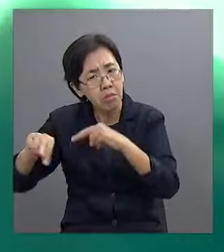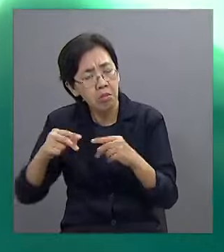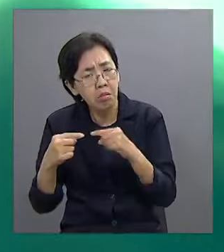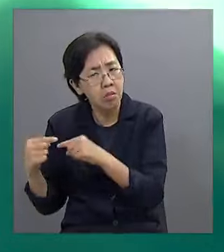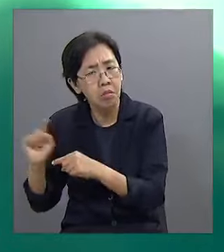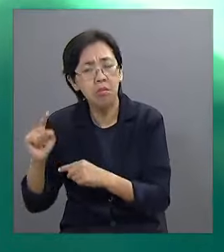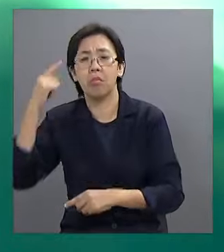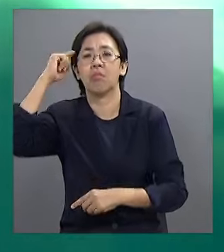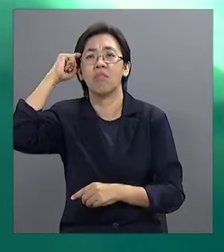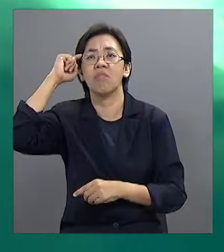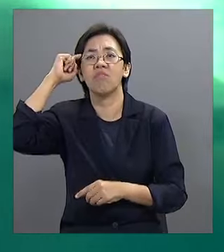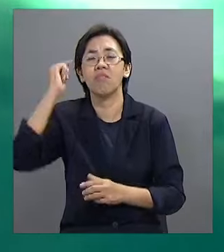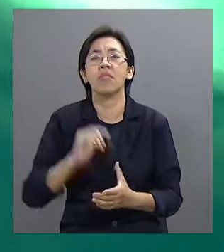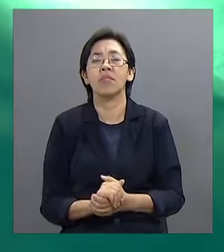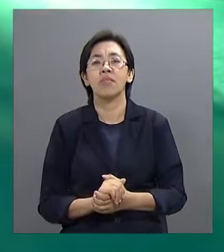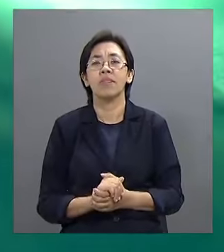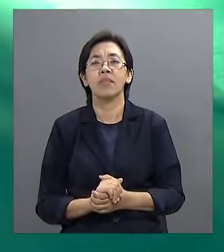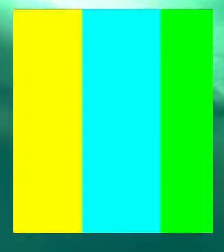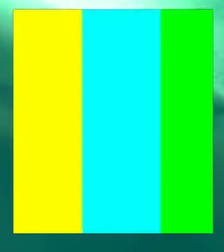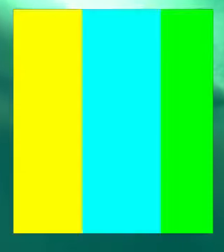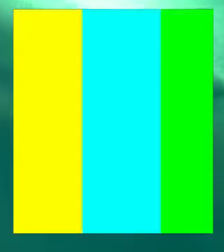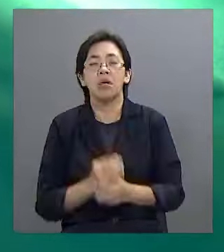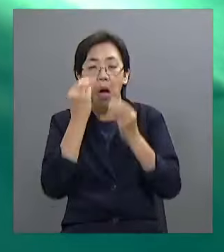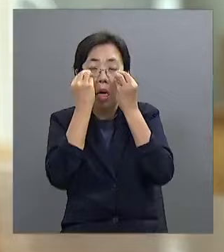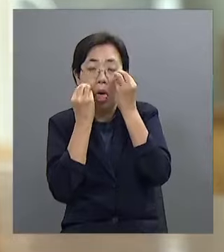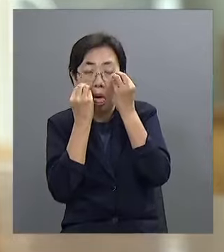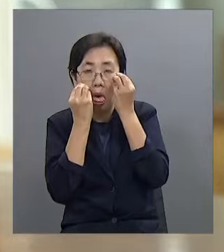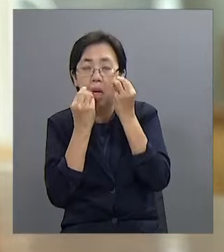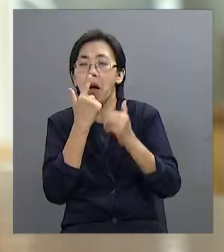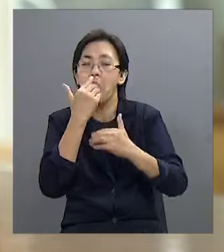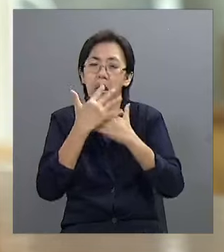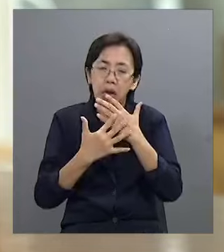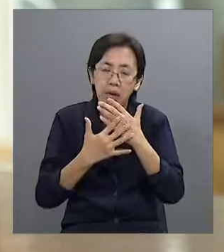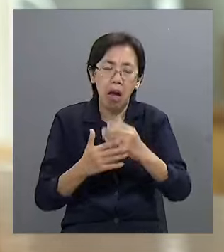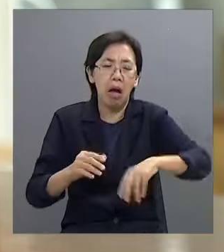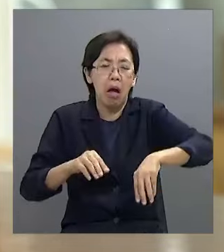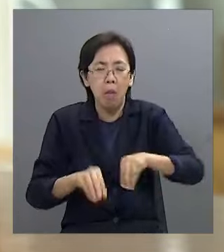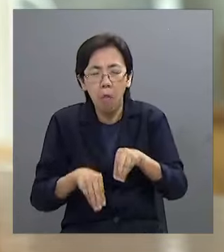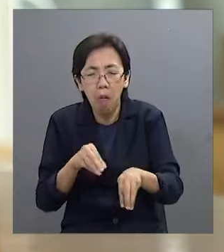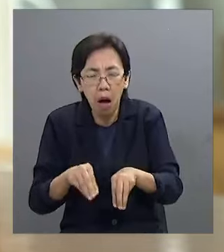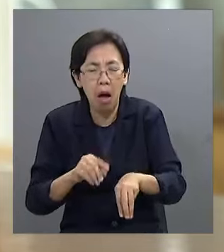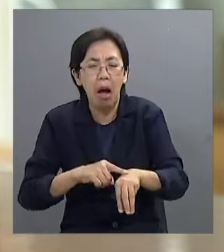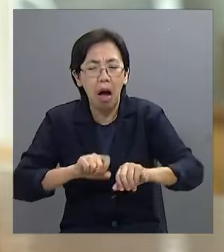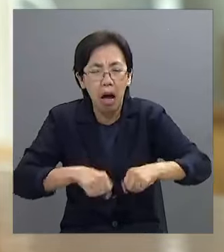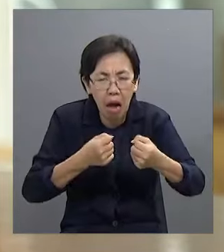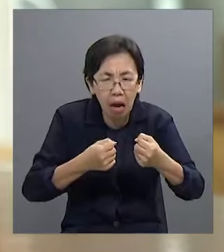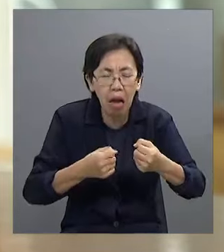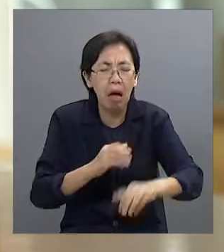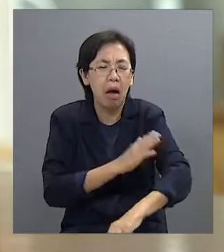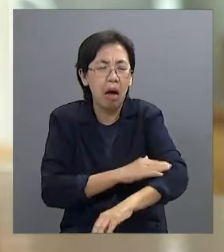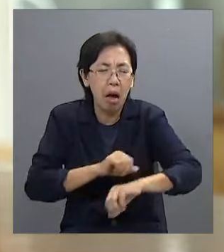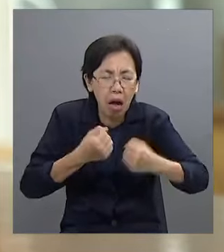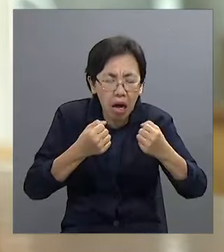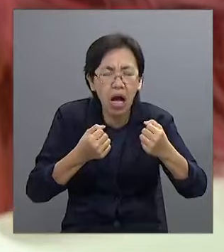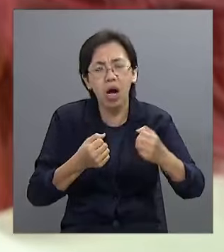เคสที่แบบตาถลนเลือดทะลักขาหักแขนขาดมันเป็นภาพไม่น่าดูไงแล้วเวลาเราดูแล้วมันจะซึมไปอีกแบบหล